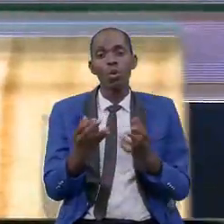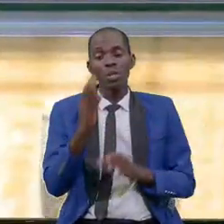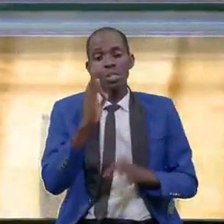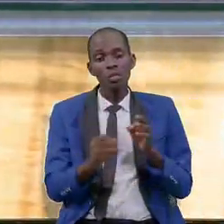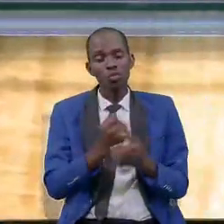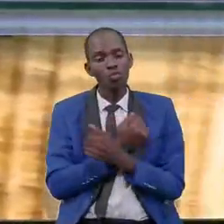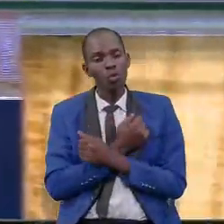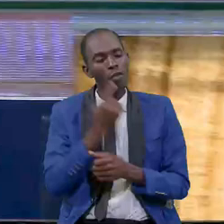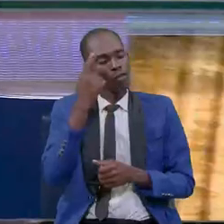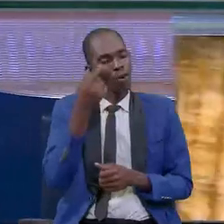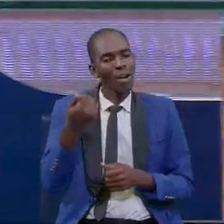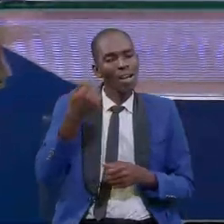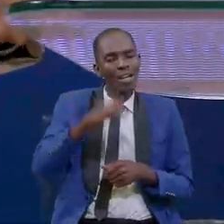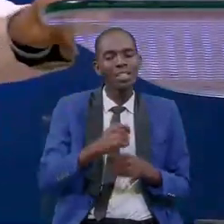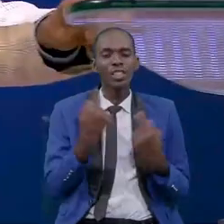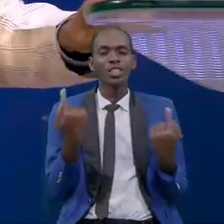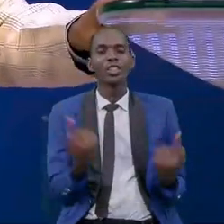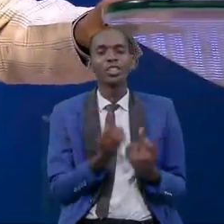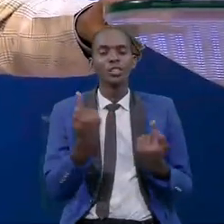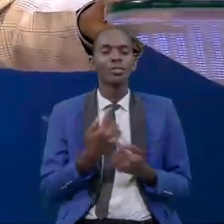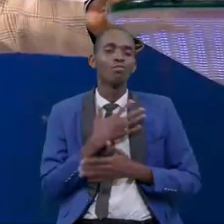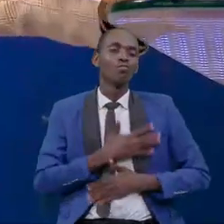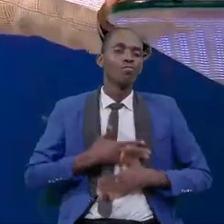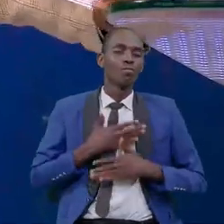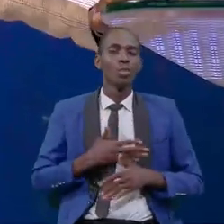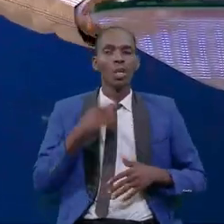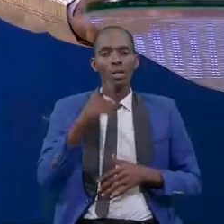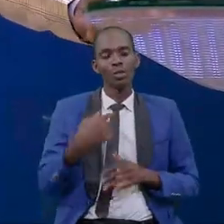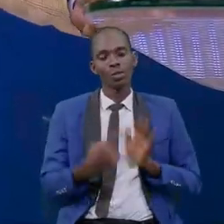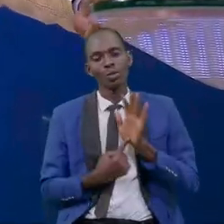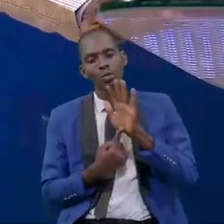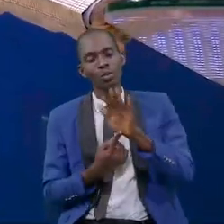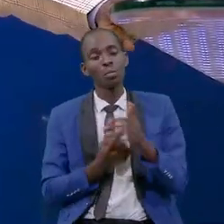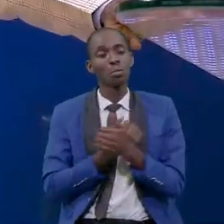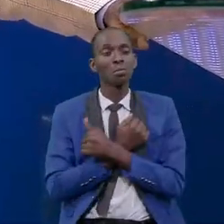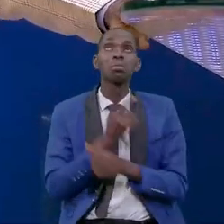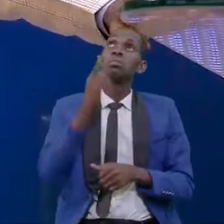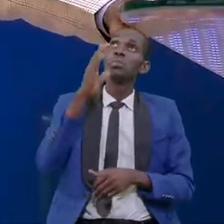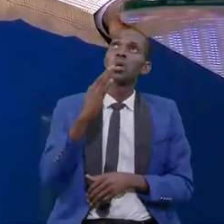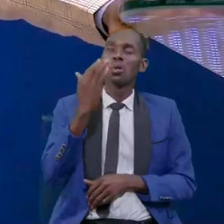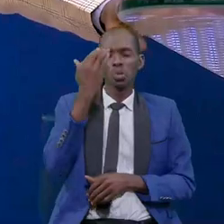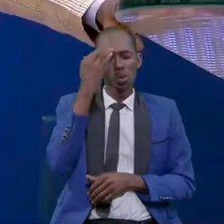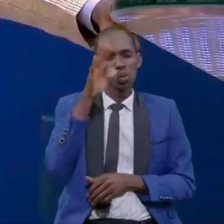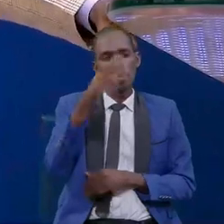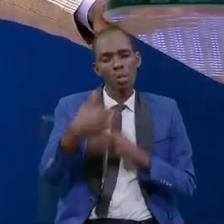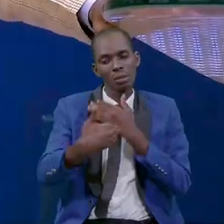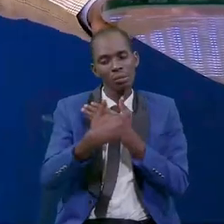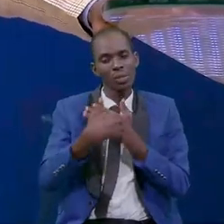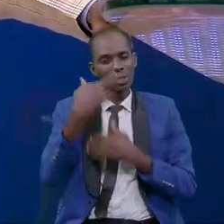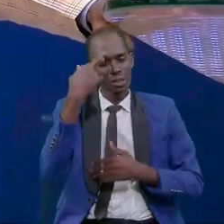un plaisir unique, pécheur qu'on cherche, et on manifeste l'amour, Dieu comprend le